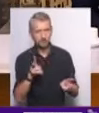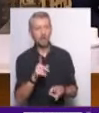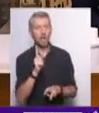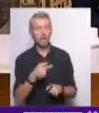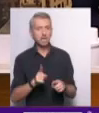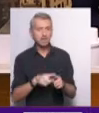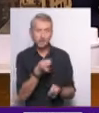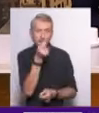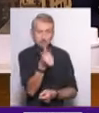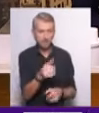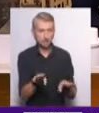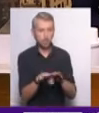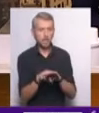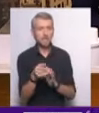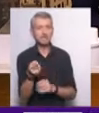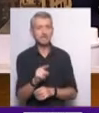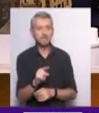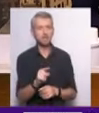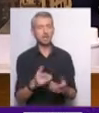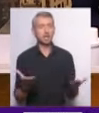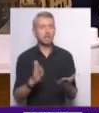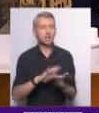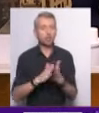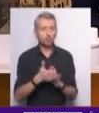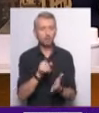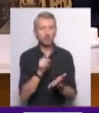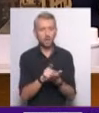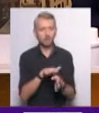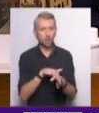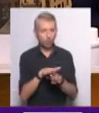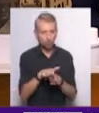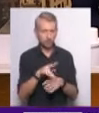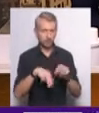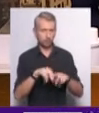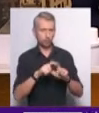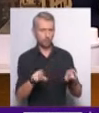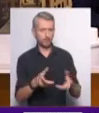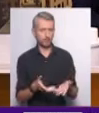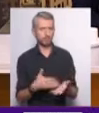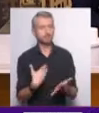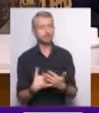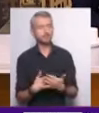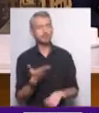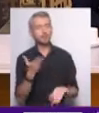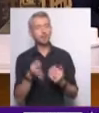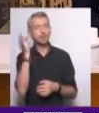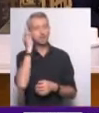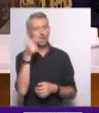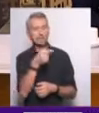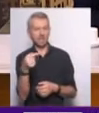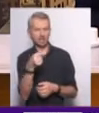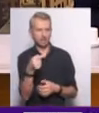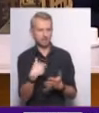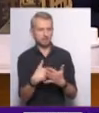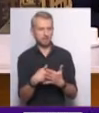мізер в порівнянні з тим, які умови має виконувати забудовник. От, до прикладу, якщо згадати негативний приклад,